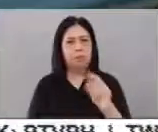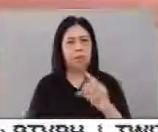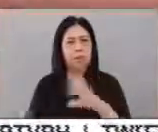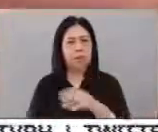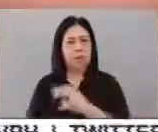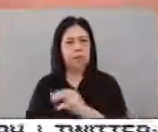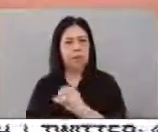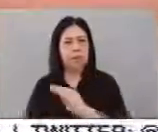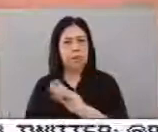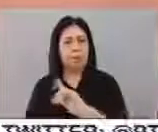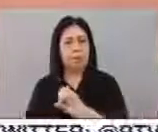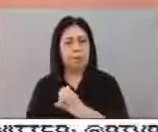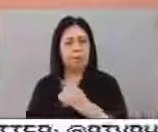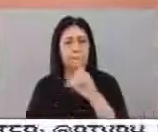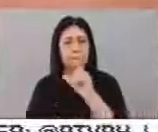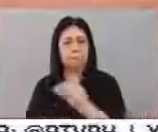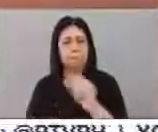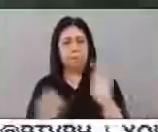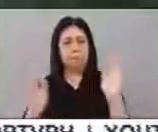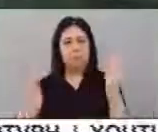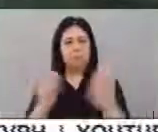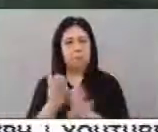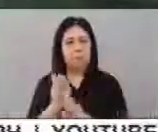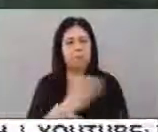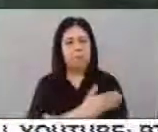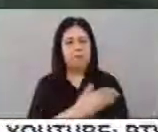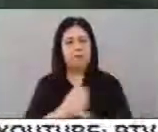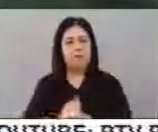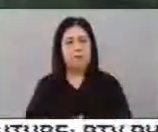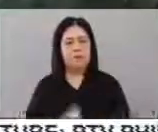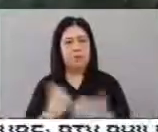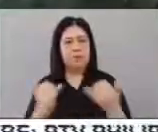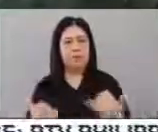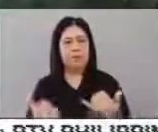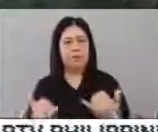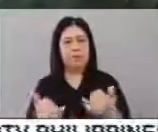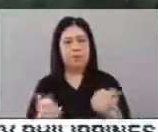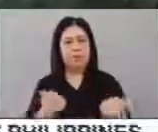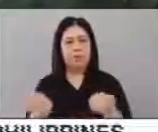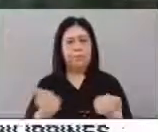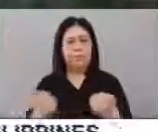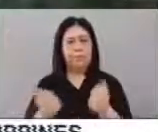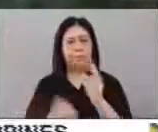speed, habang 7.44 Mbps ang mobile internet.